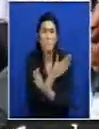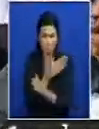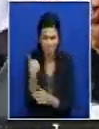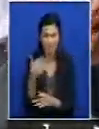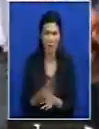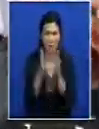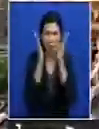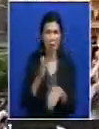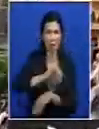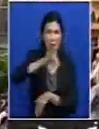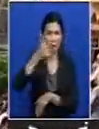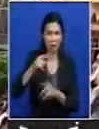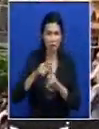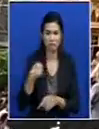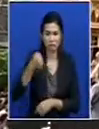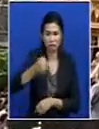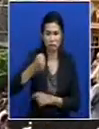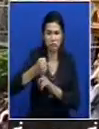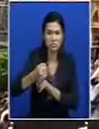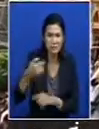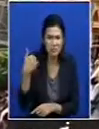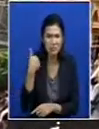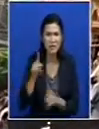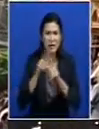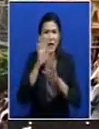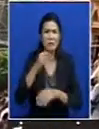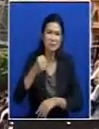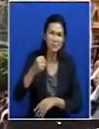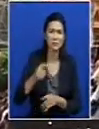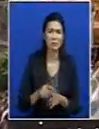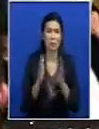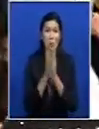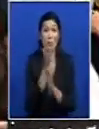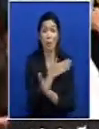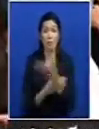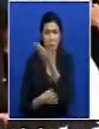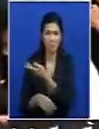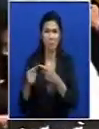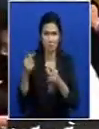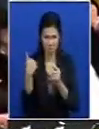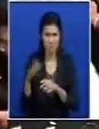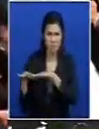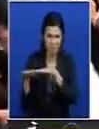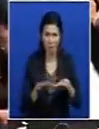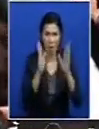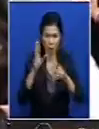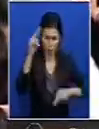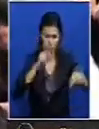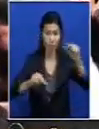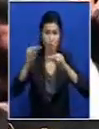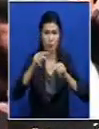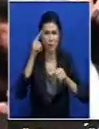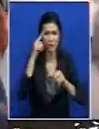อมีหลายคนละค่ะบางคนก็ถือไม้เท้าเดินกระย่องกระแย่งคล้ายๆกับฤาษีซึ่งทางวัดเขาก็เตรียมเจ้าหน้าที่เอาไว้คอยดูแลนะคะเอา